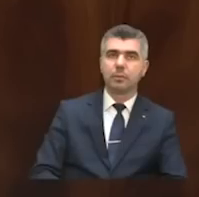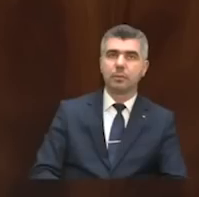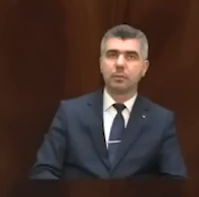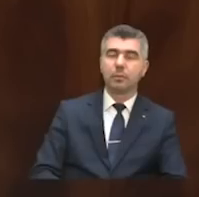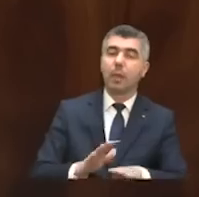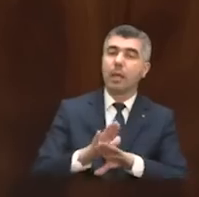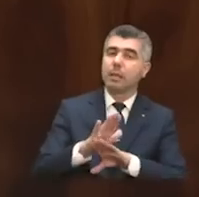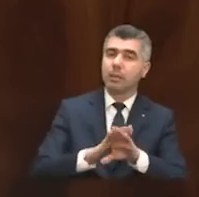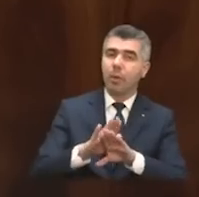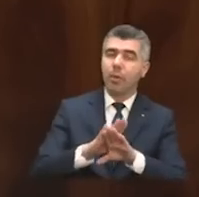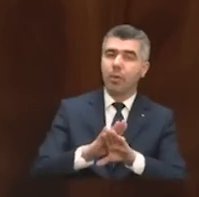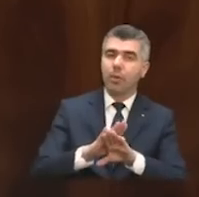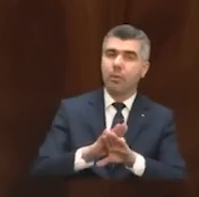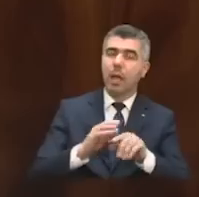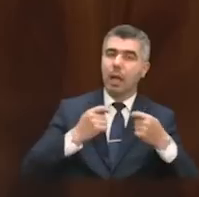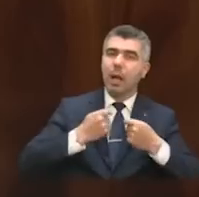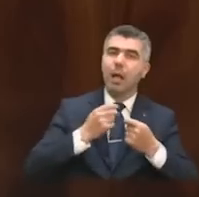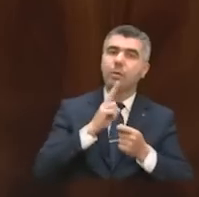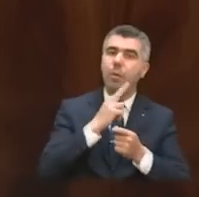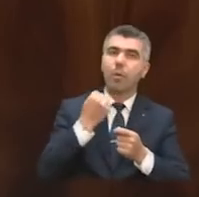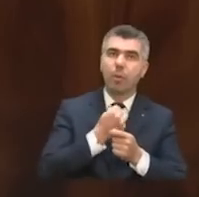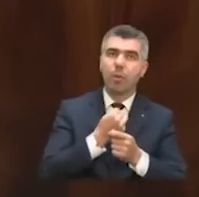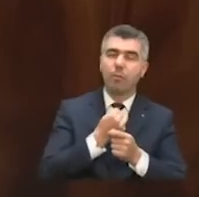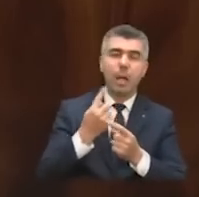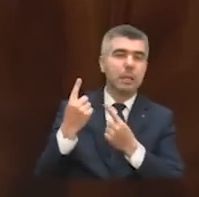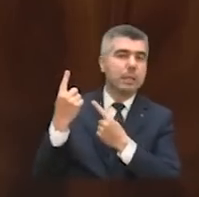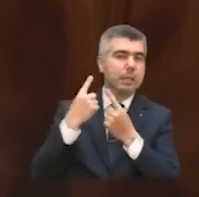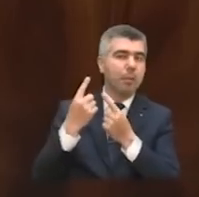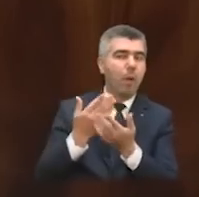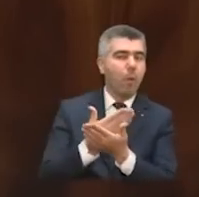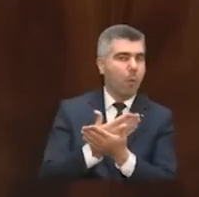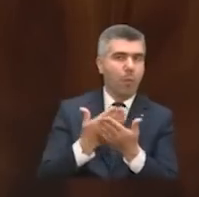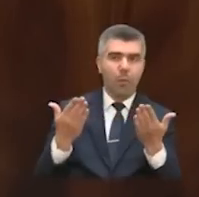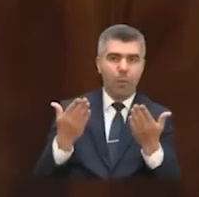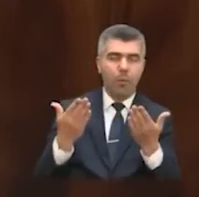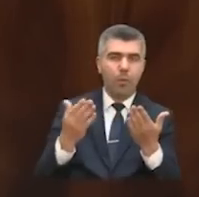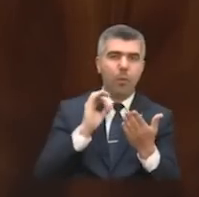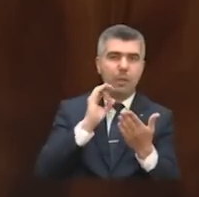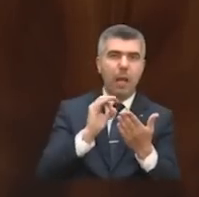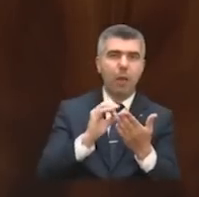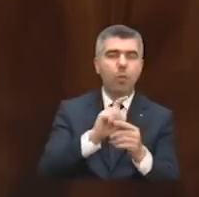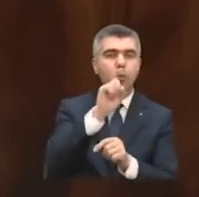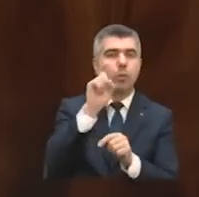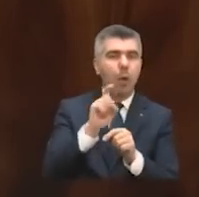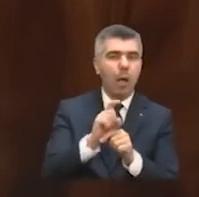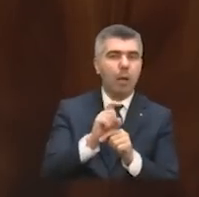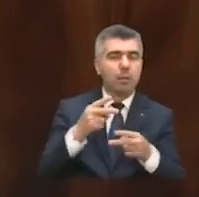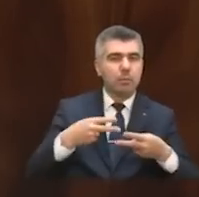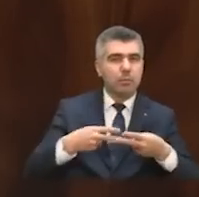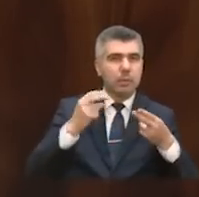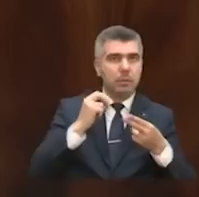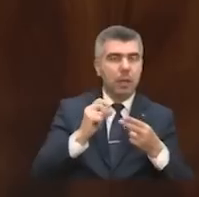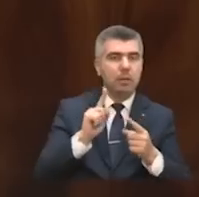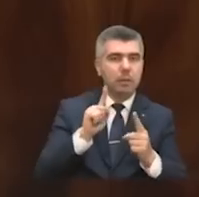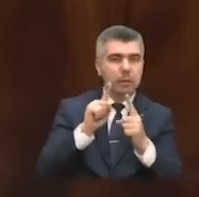الا سمحتوا السيد رئيس الحكومه، سمع الجميع، سمعنا الجميع، تكلموا، تطرح سؤال